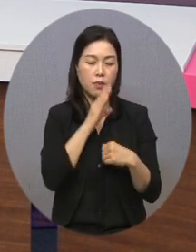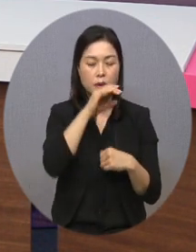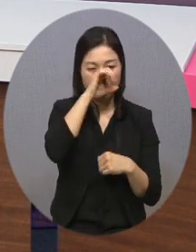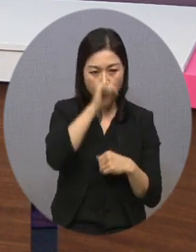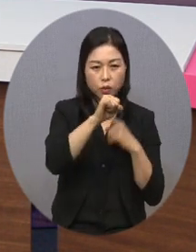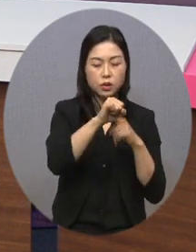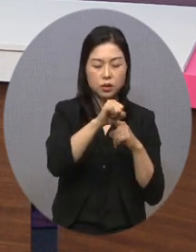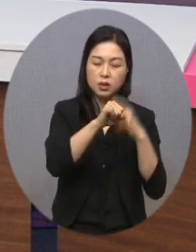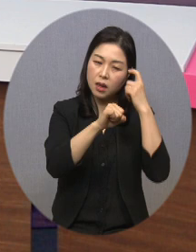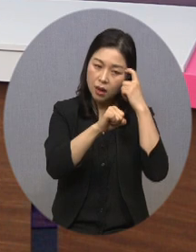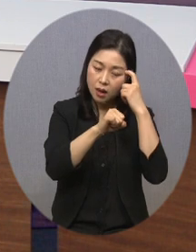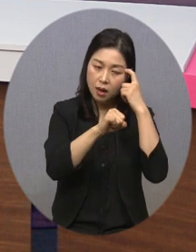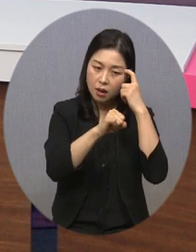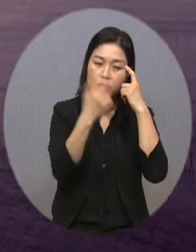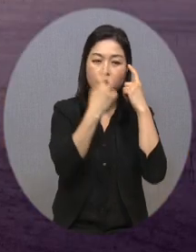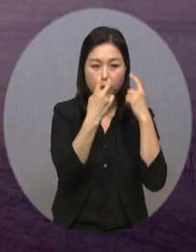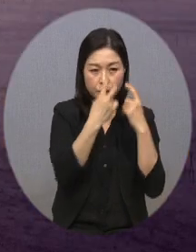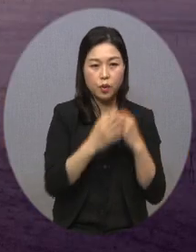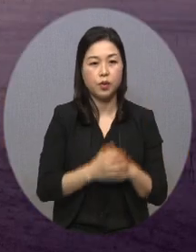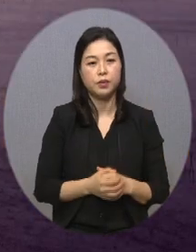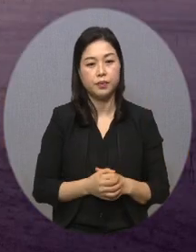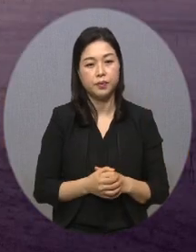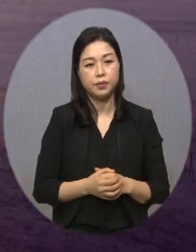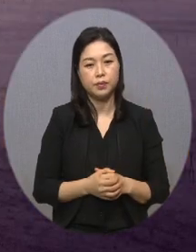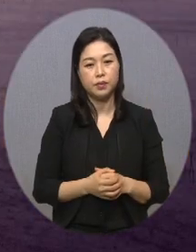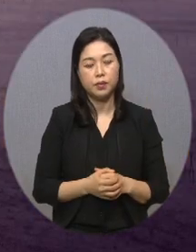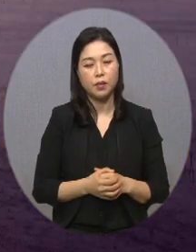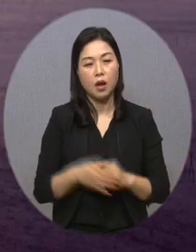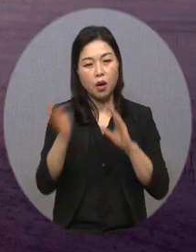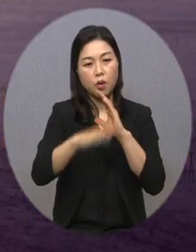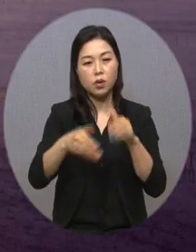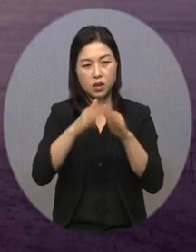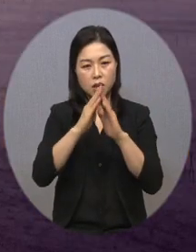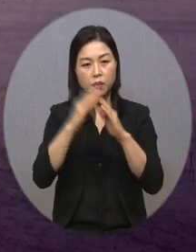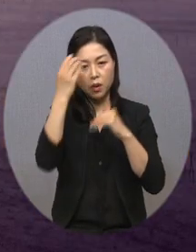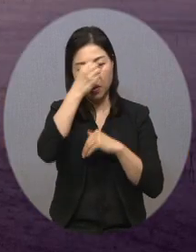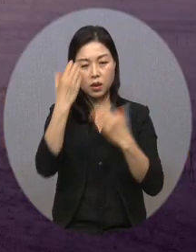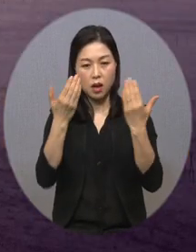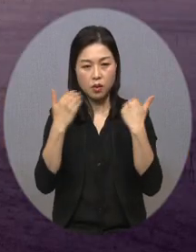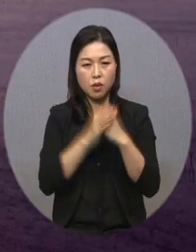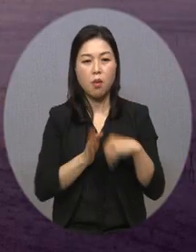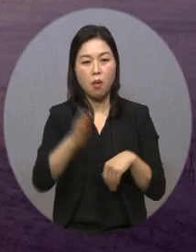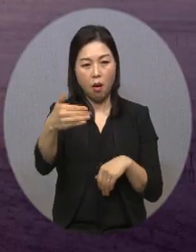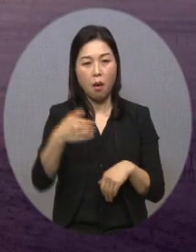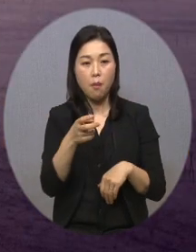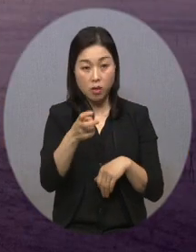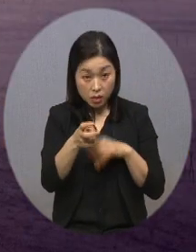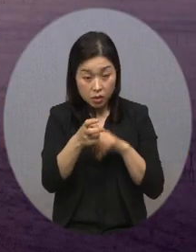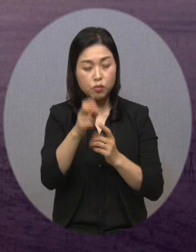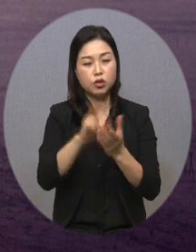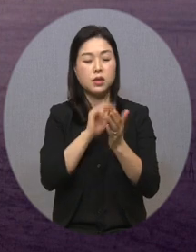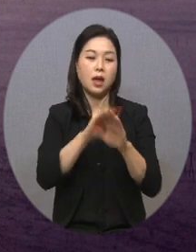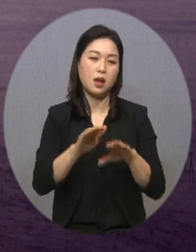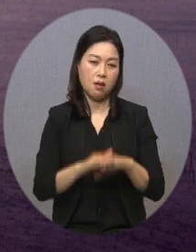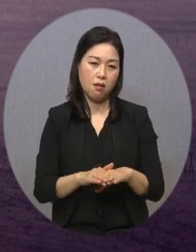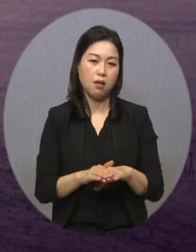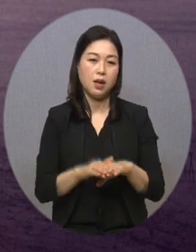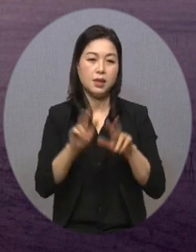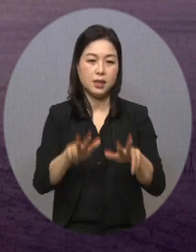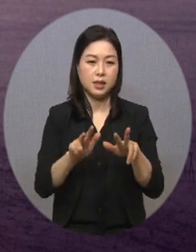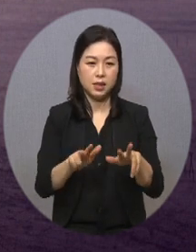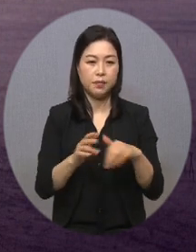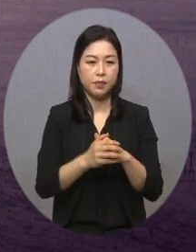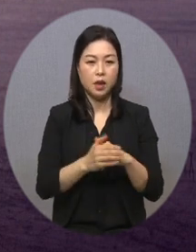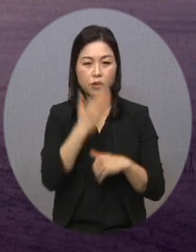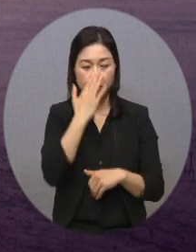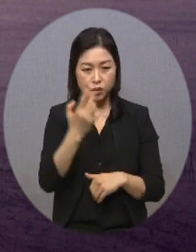해서 사실은 5개 학교 공립고등학교 통학버스 문제가 다시 해결되어서 지금은 교육